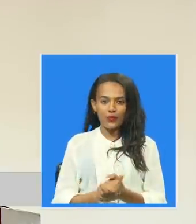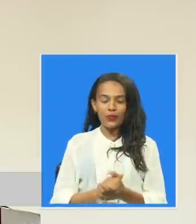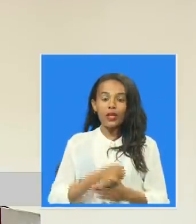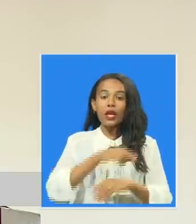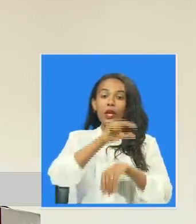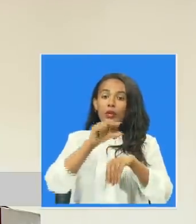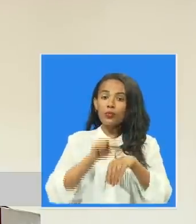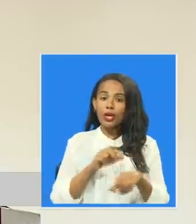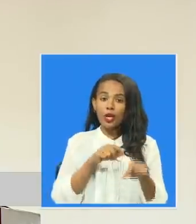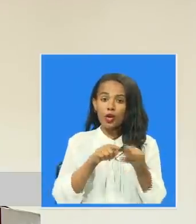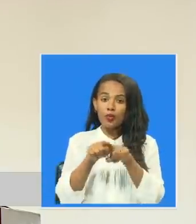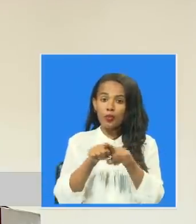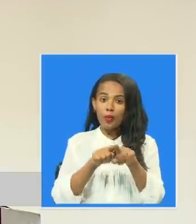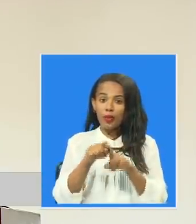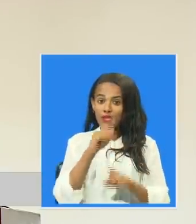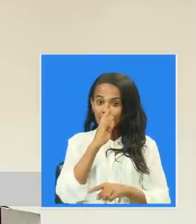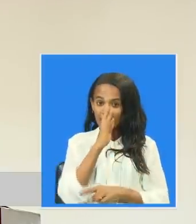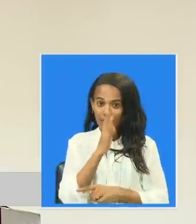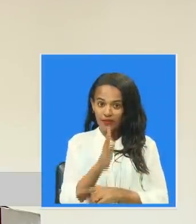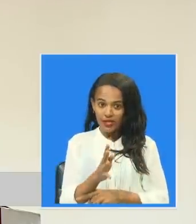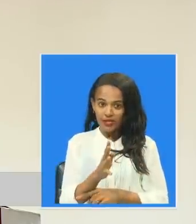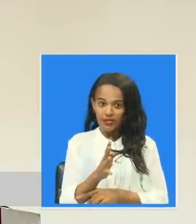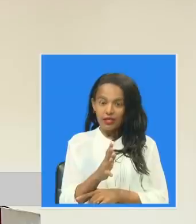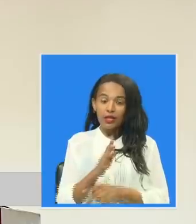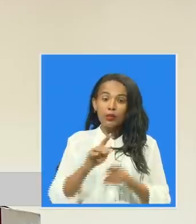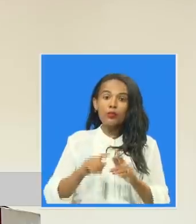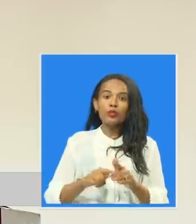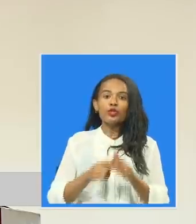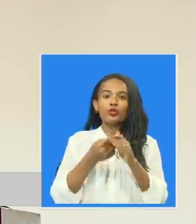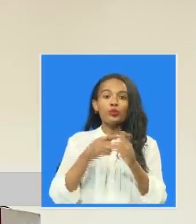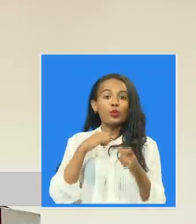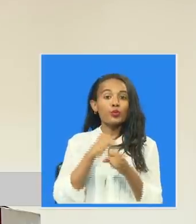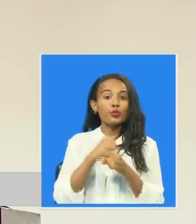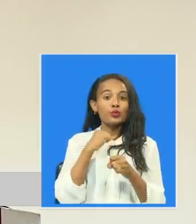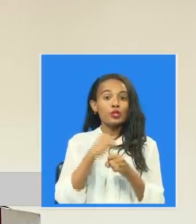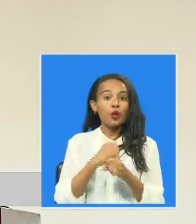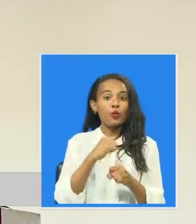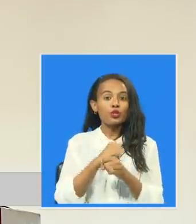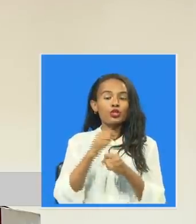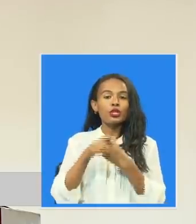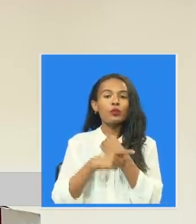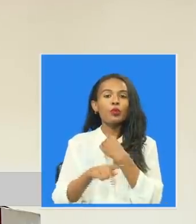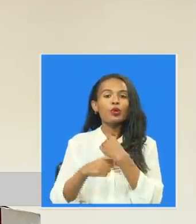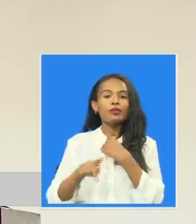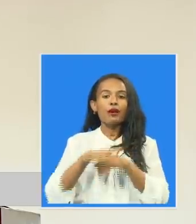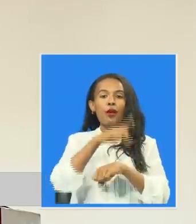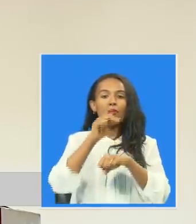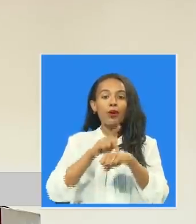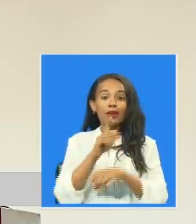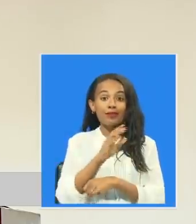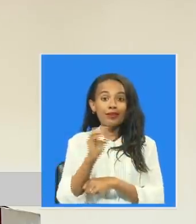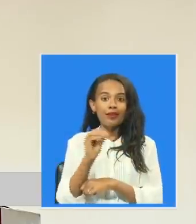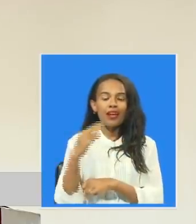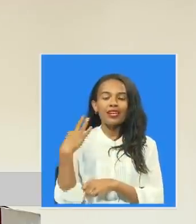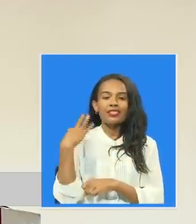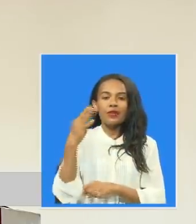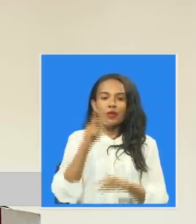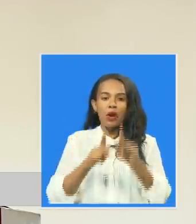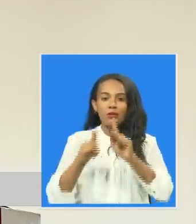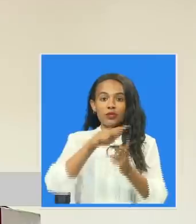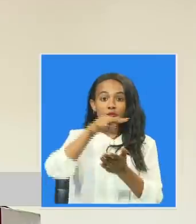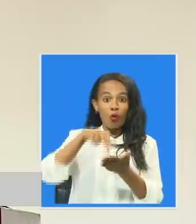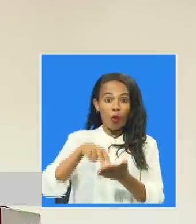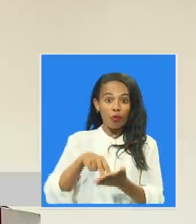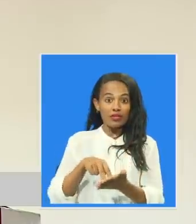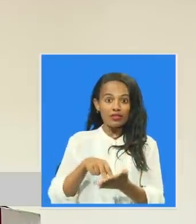ብሔራዊ መግባባትን ለመፍጠር በተጀመሩ ስራዎች የፖለቲካ ፓርቲዎችንና የሲቪል ማህበረሰብ